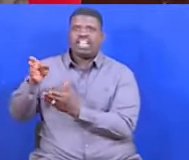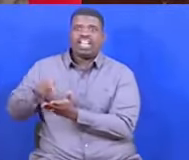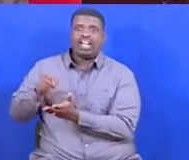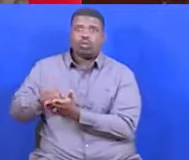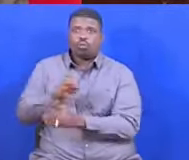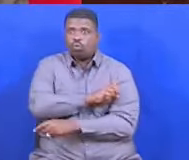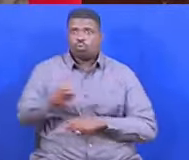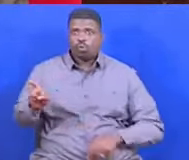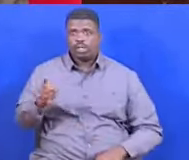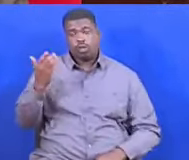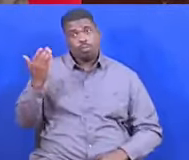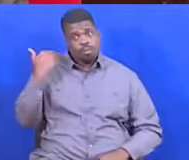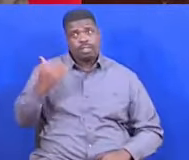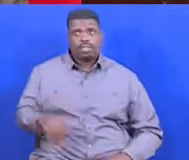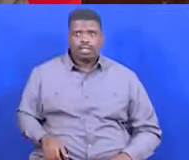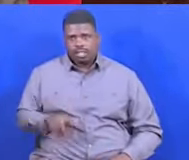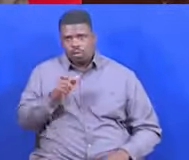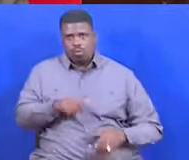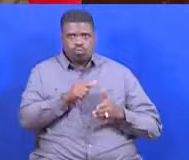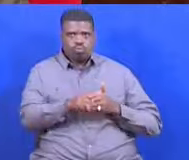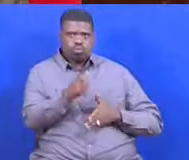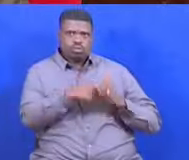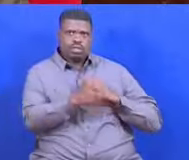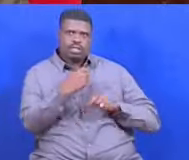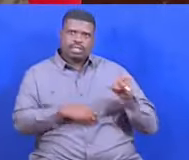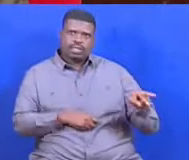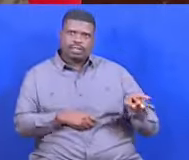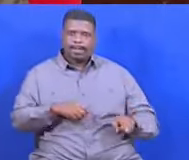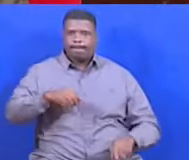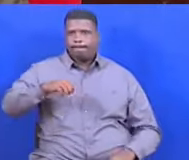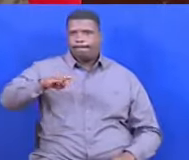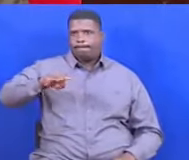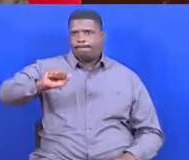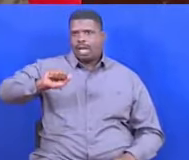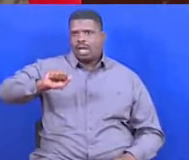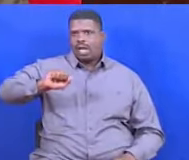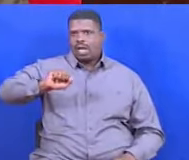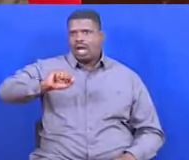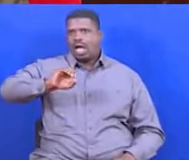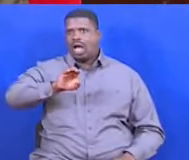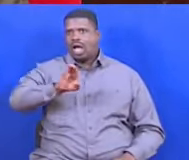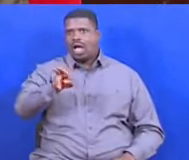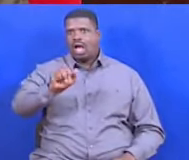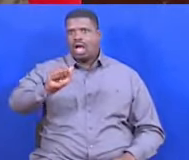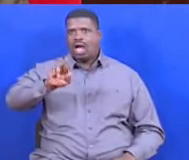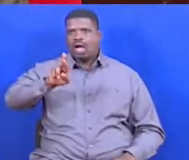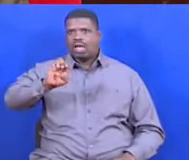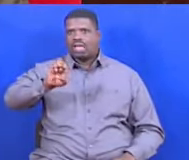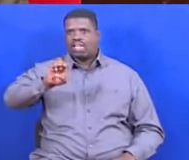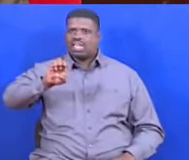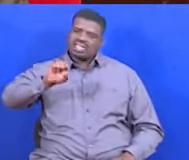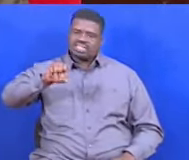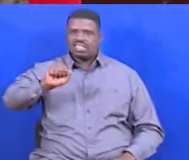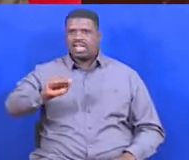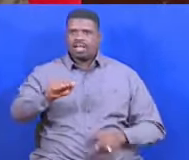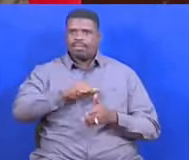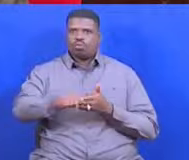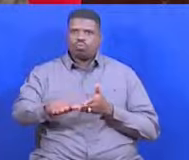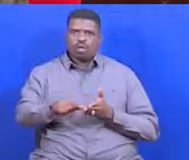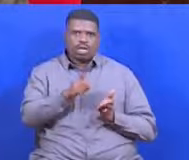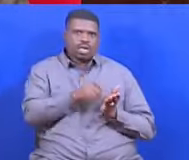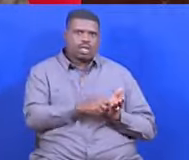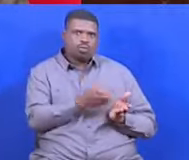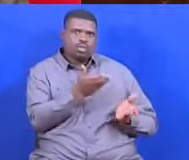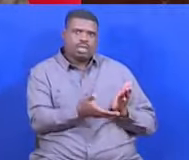Wiki iliyopita tumepokea mnunuzi wa ndani ambaye ni Baresa, amekuja kununua ngano tani 400